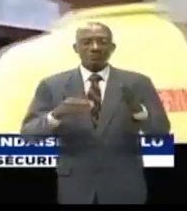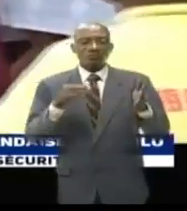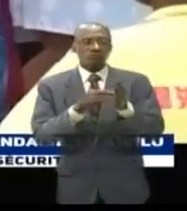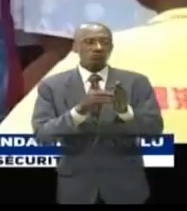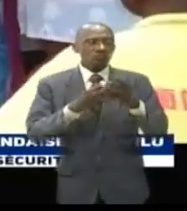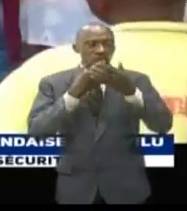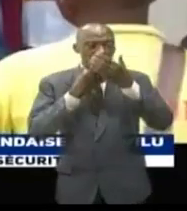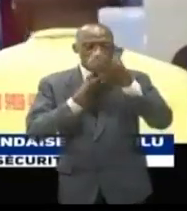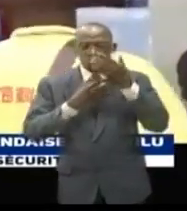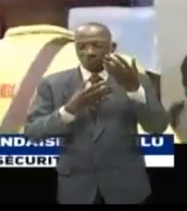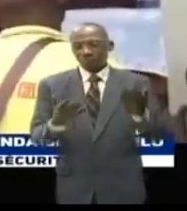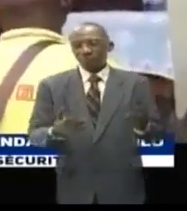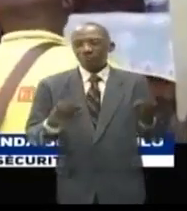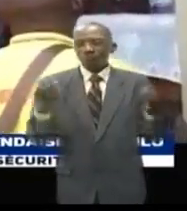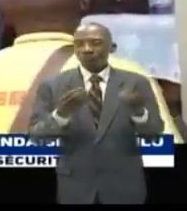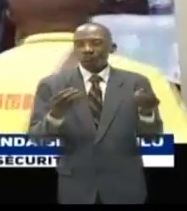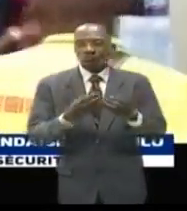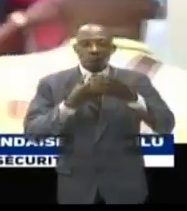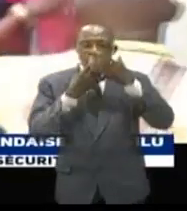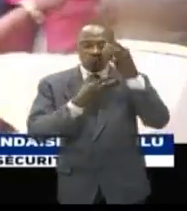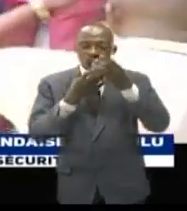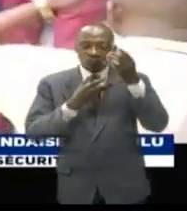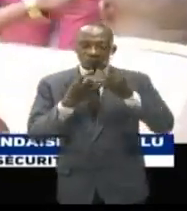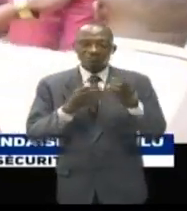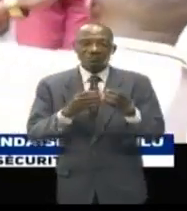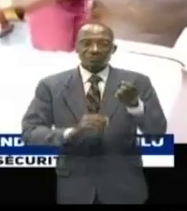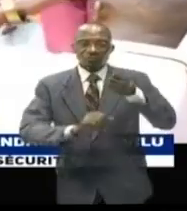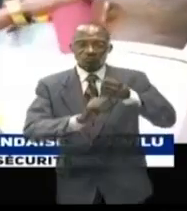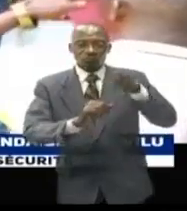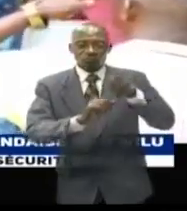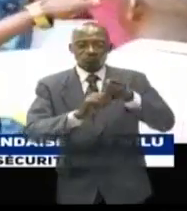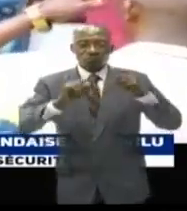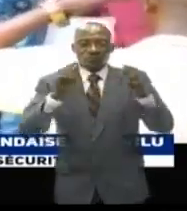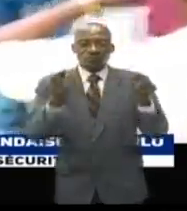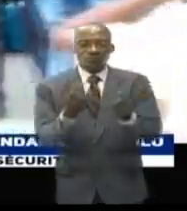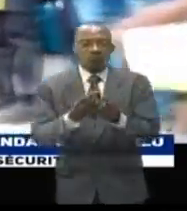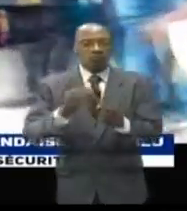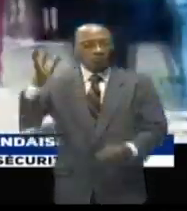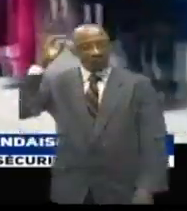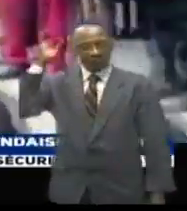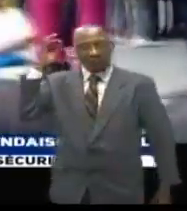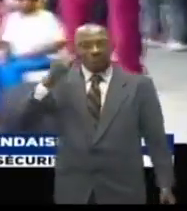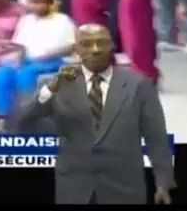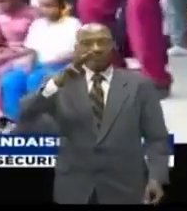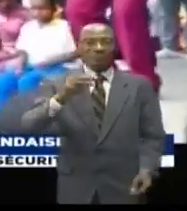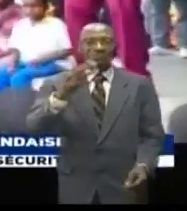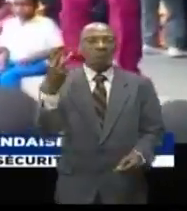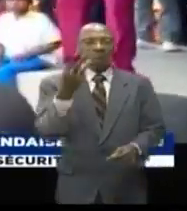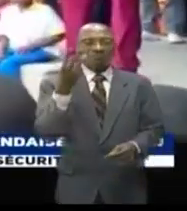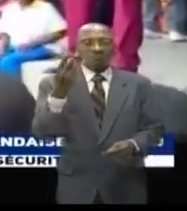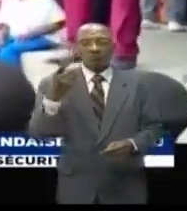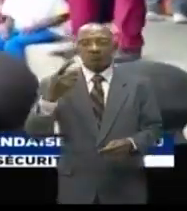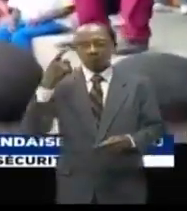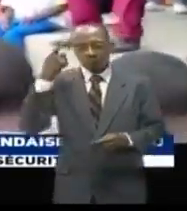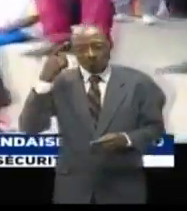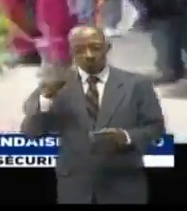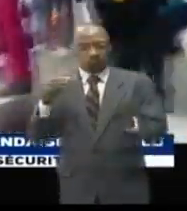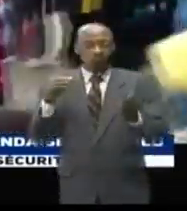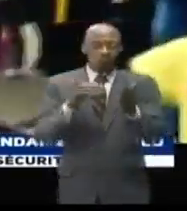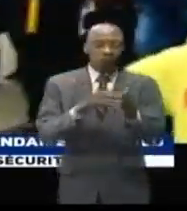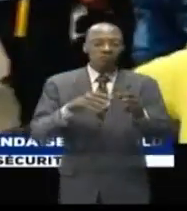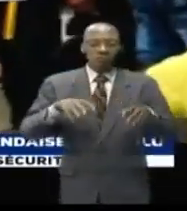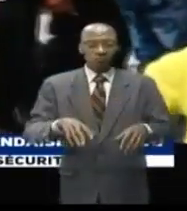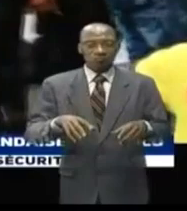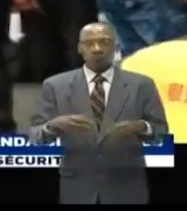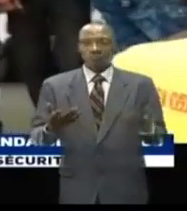mobilisés derrière les commandants suprême des armées et les phares décède pour combattre ensemble et bouter c'était une amie hors de nos